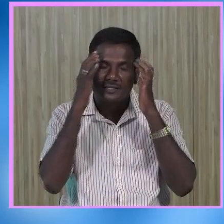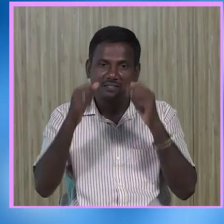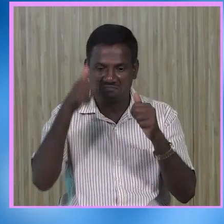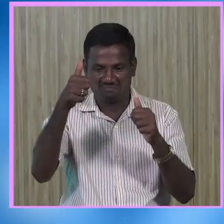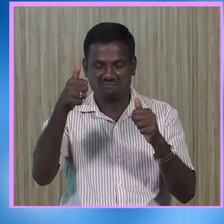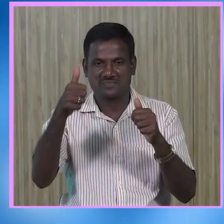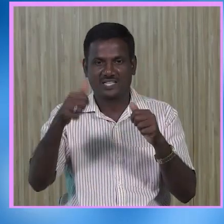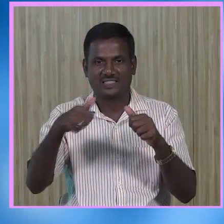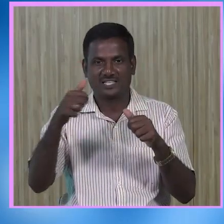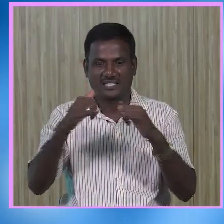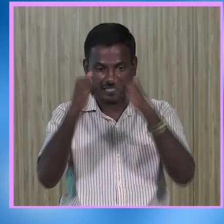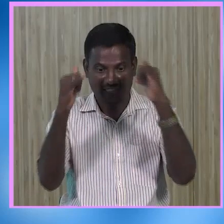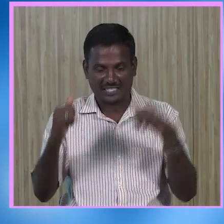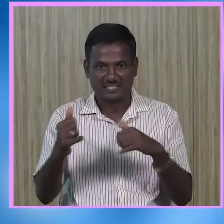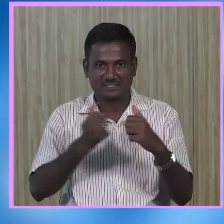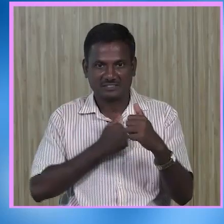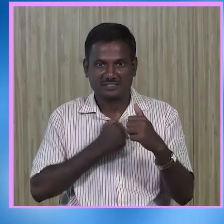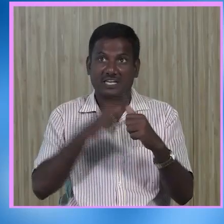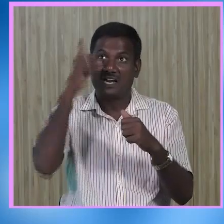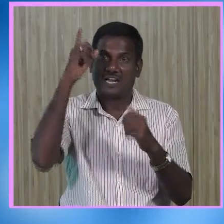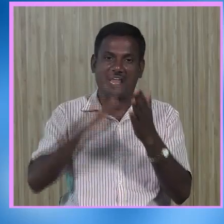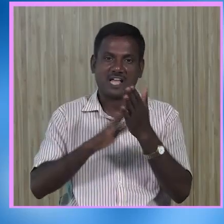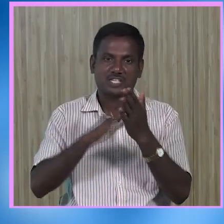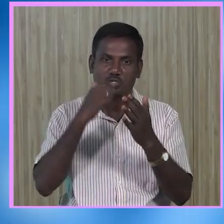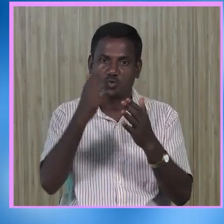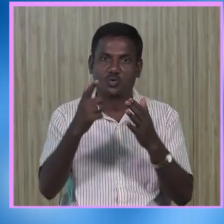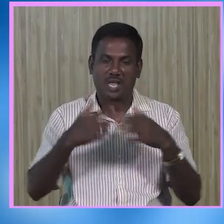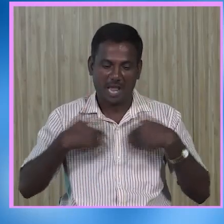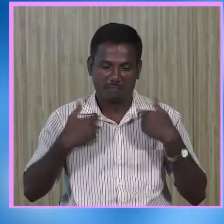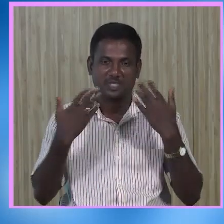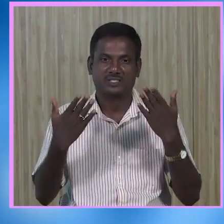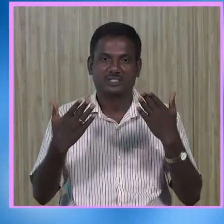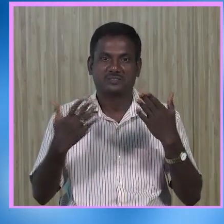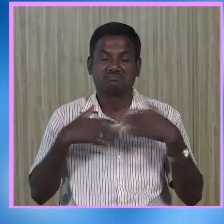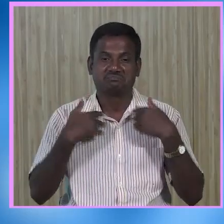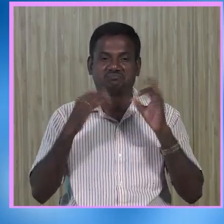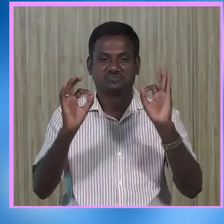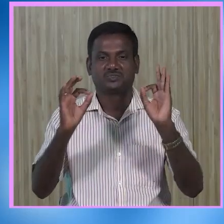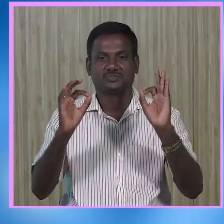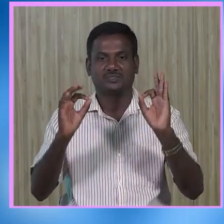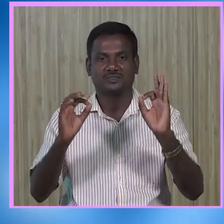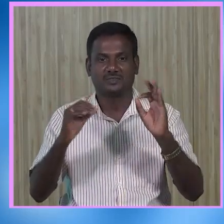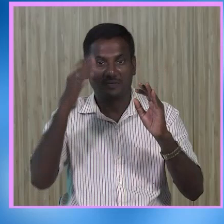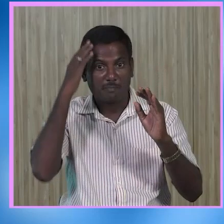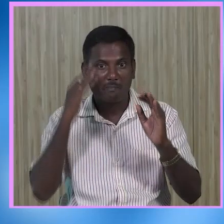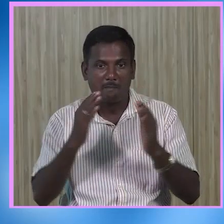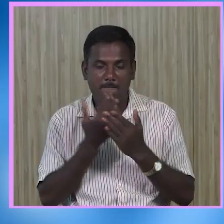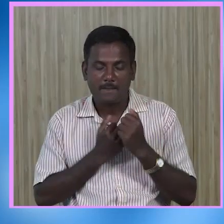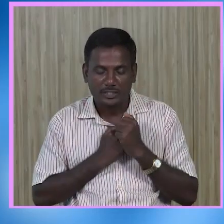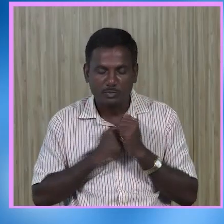நாயகனாக ஒரு இந்தியனை நாசா பெருமைப்படுத்தியிருப்பதை பார்த்து நான் மகிழ்ச்சி கொண்டேன் என்று